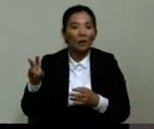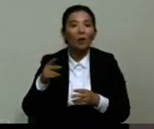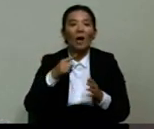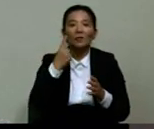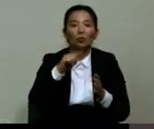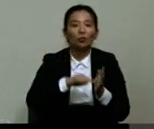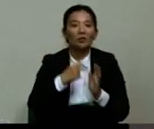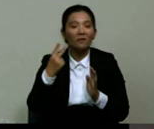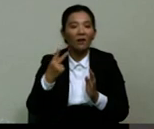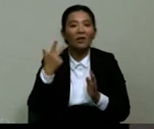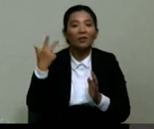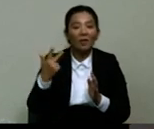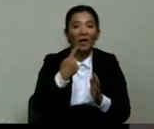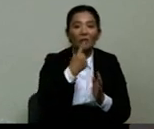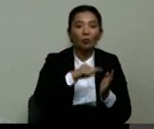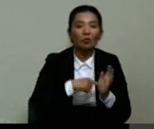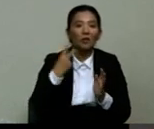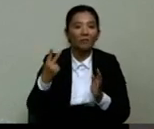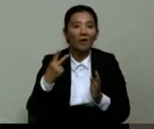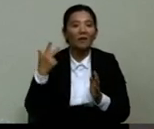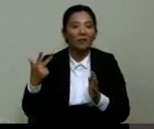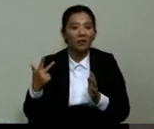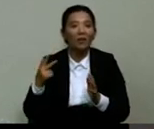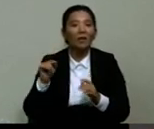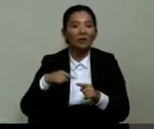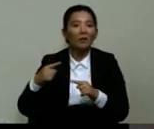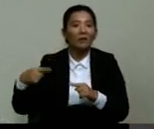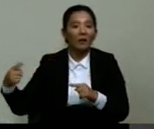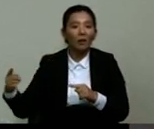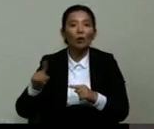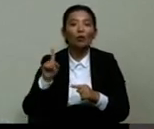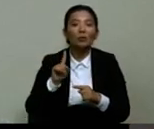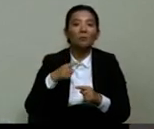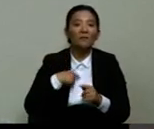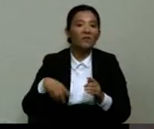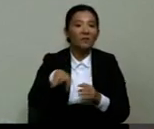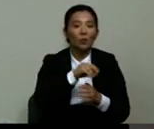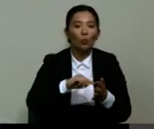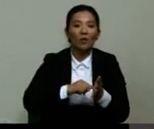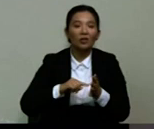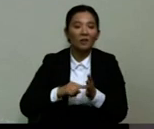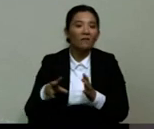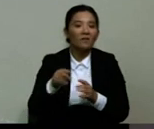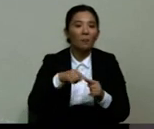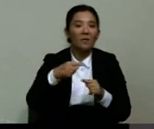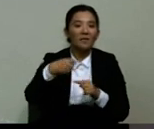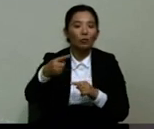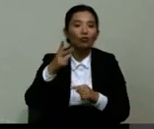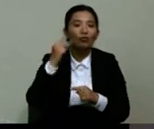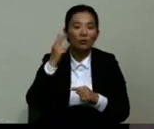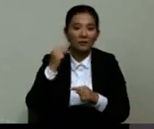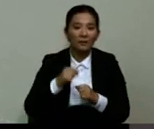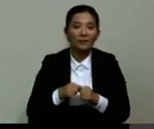2, 3 факториала – 1 умножен на 2 и на 3 и так далее. То есть мы перемножаем все последующие числа,